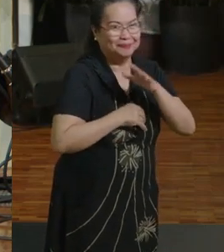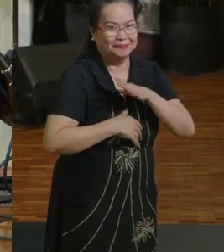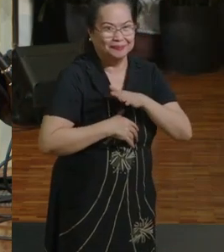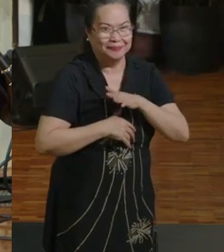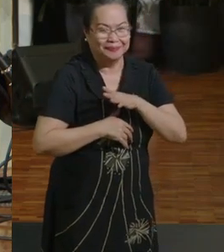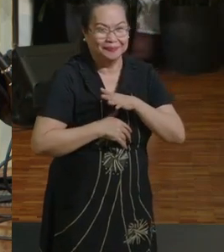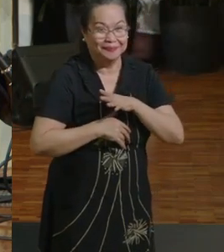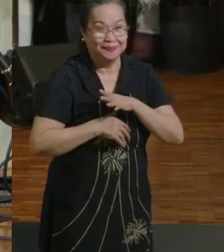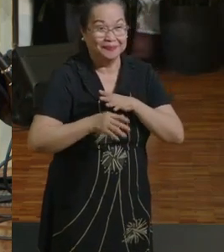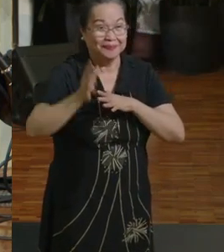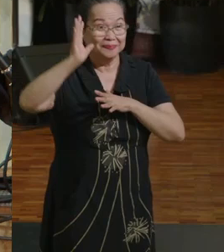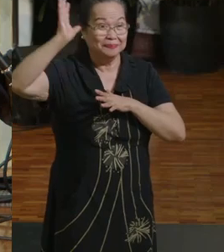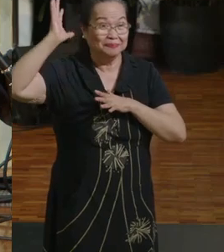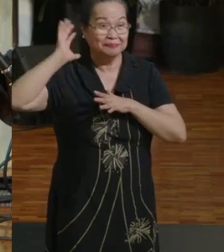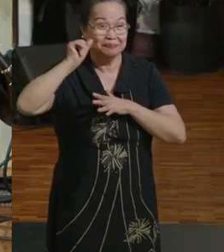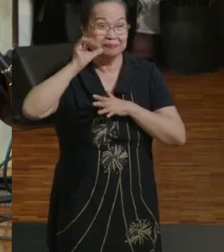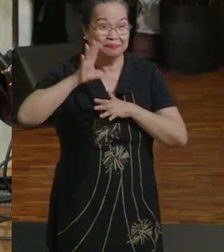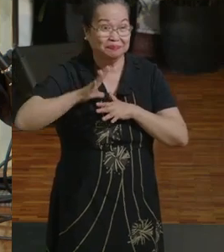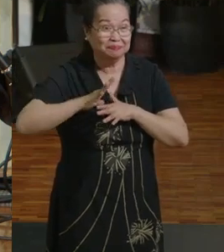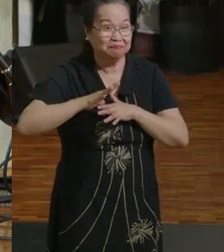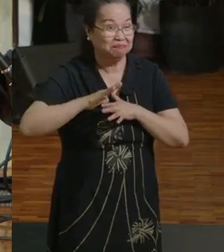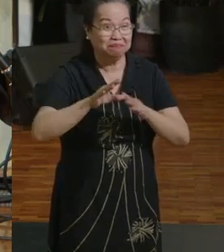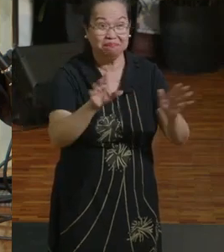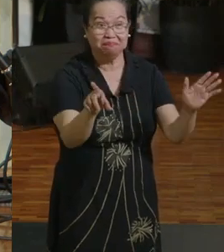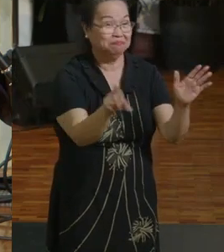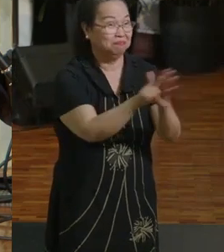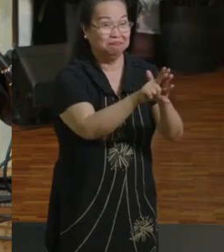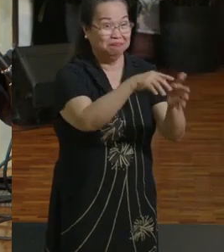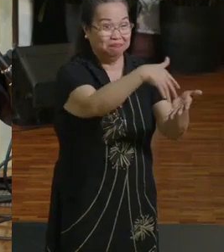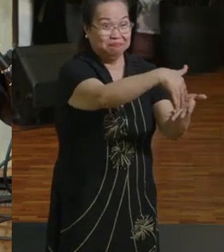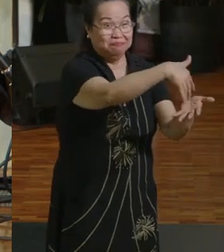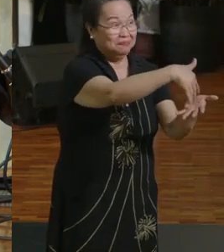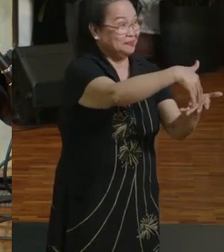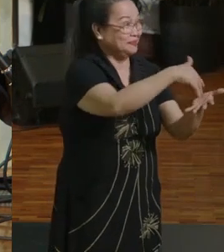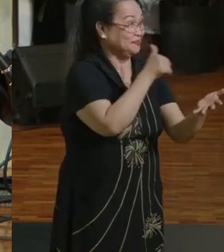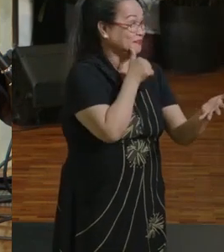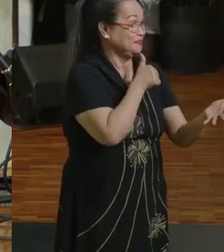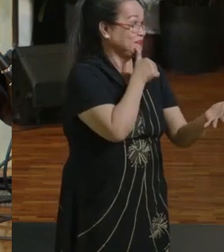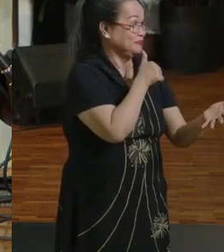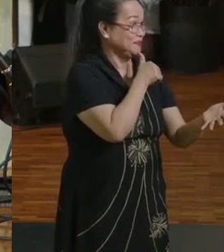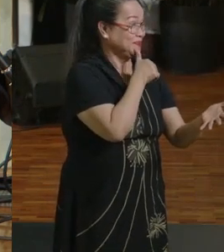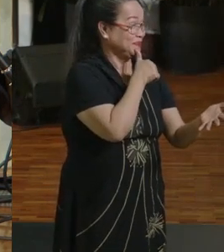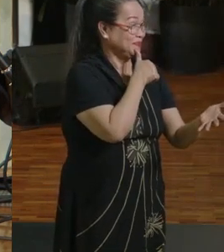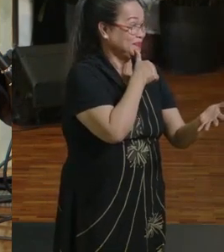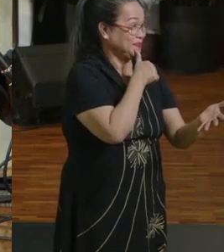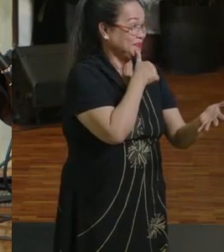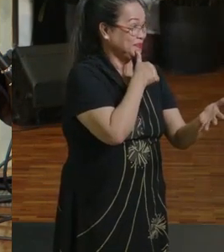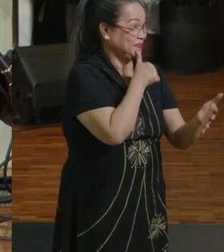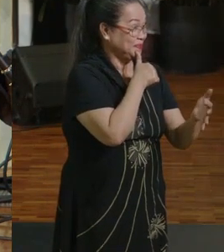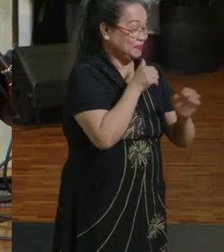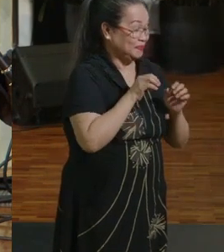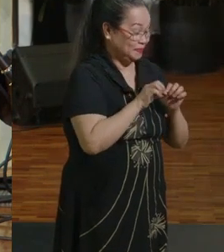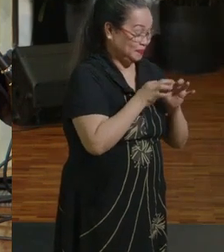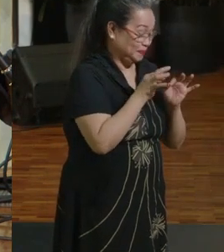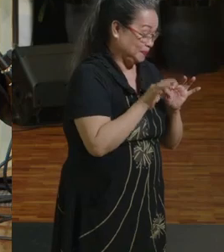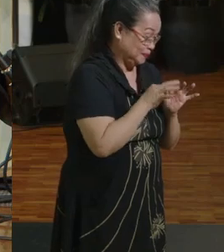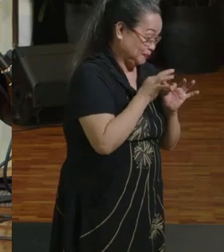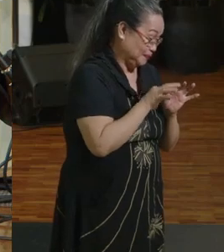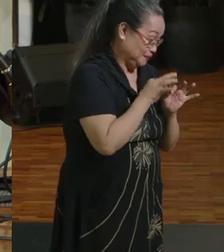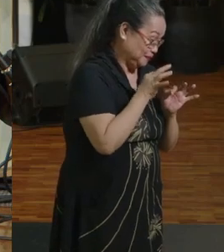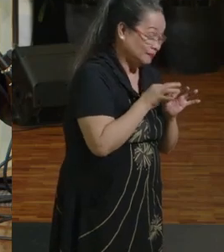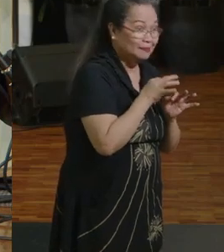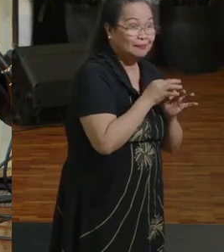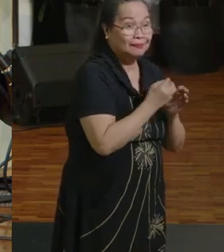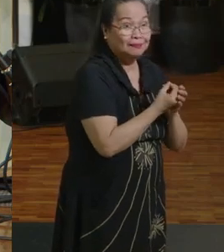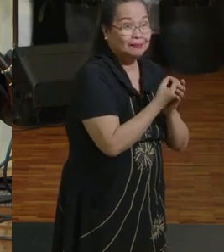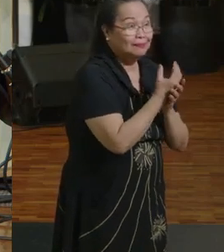Ang mga babae noong araw, hindi pinag-aaral o tinuturuan ng isang craft. Kaya sa kanilang